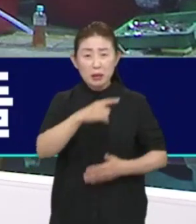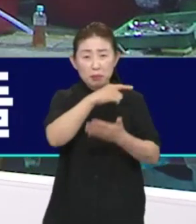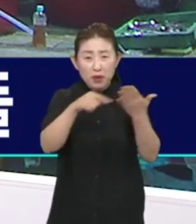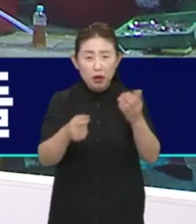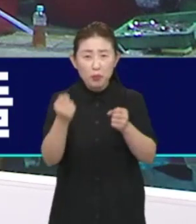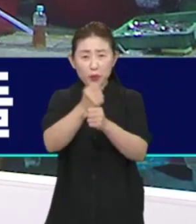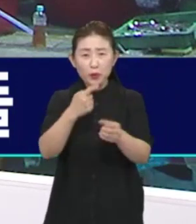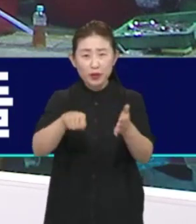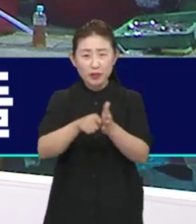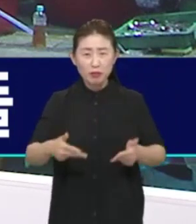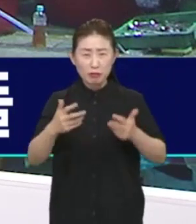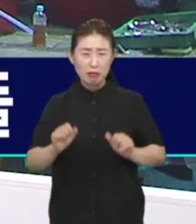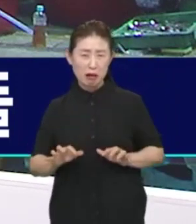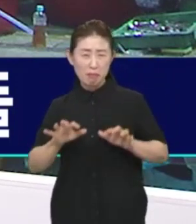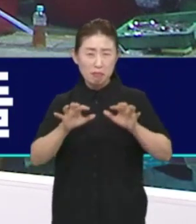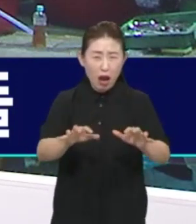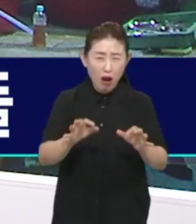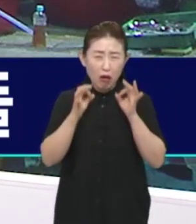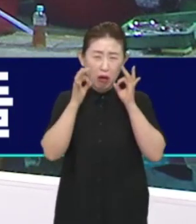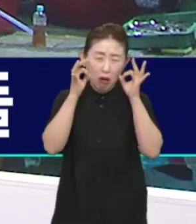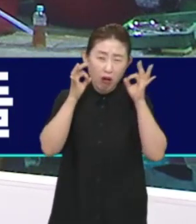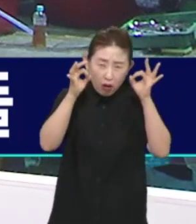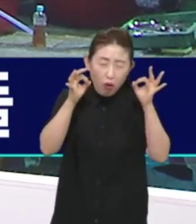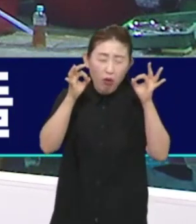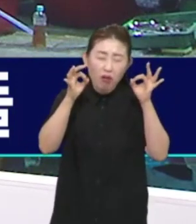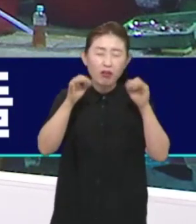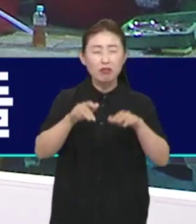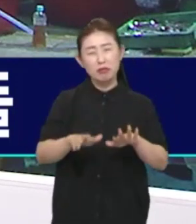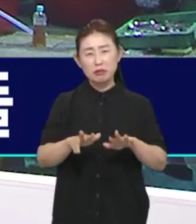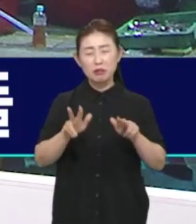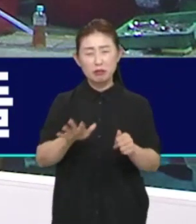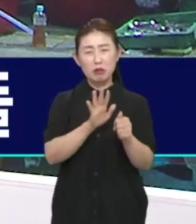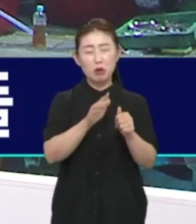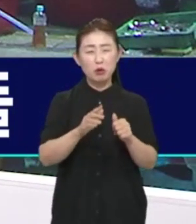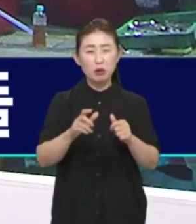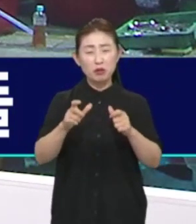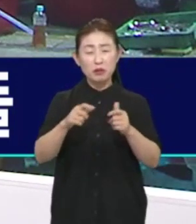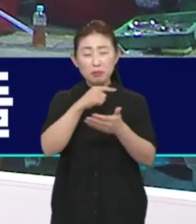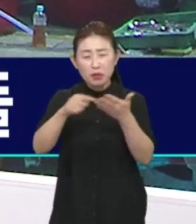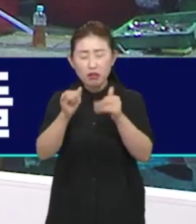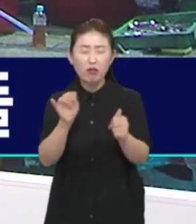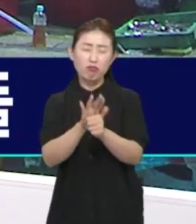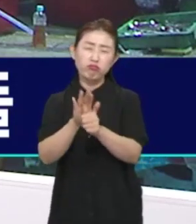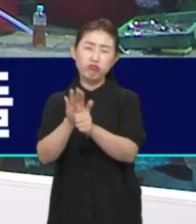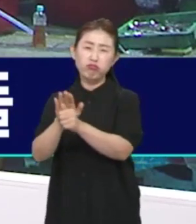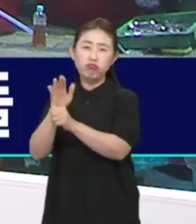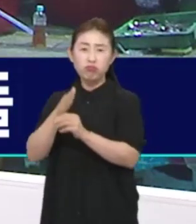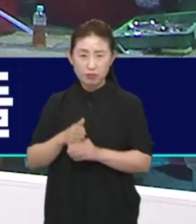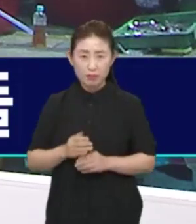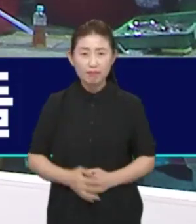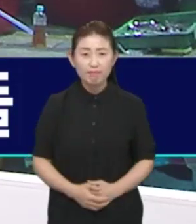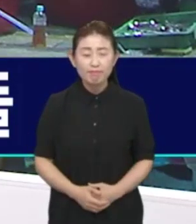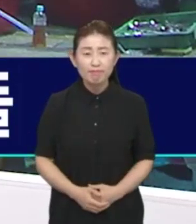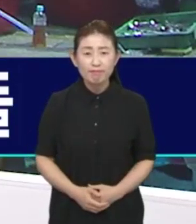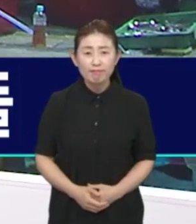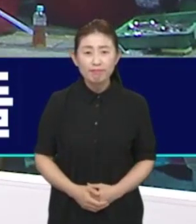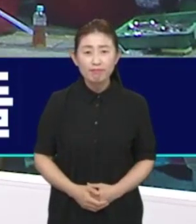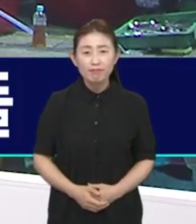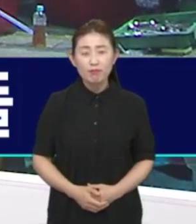나선 자원봉사자들의 구슬땀이 시리에 빠진 피해 주민들의 시름을 덜어주고 있습니다. 양정진 기자가 이들을